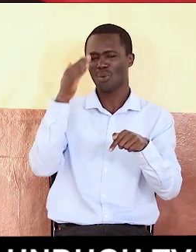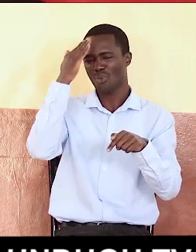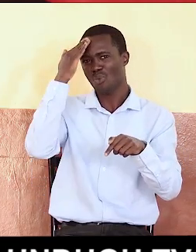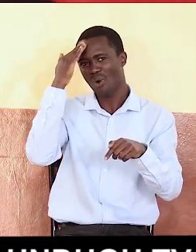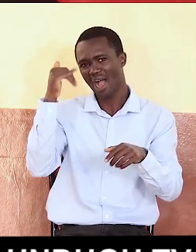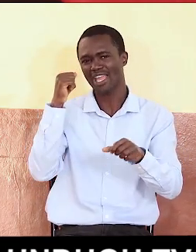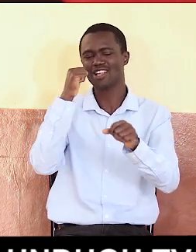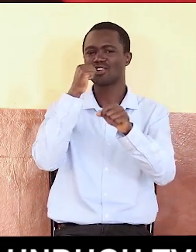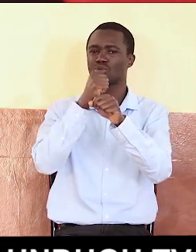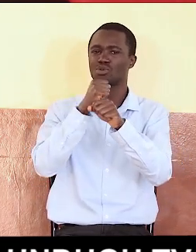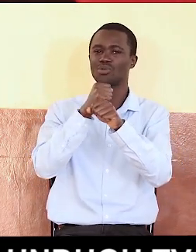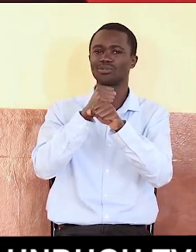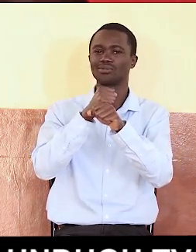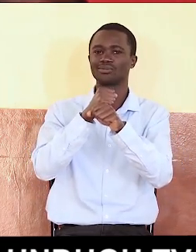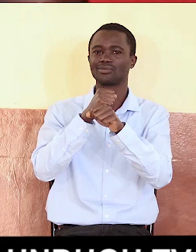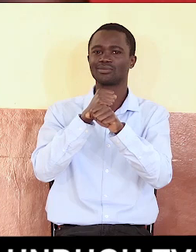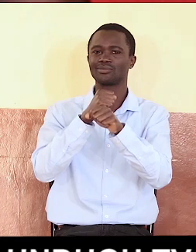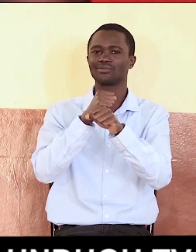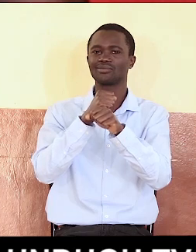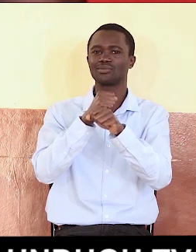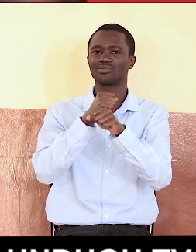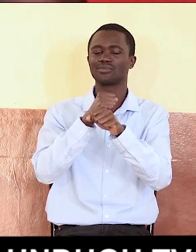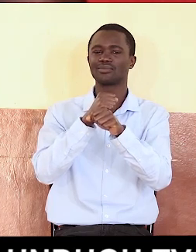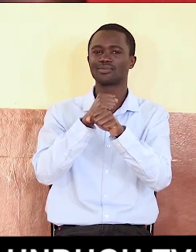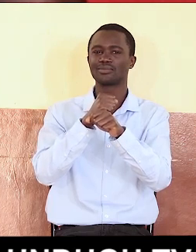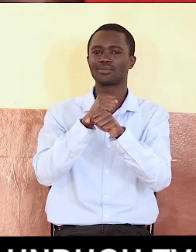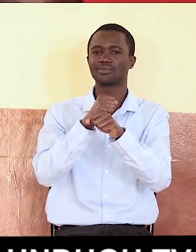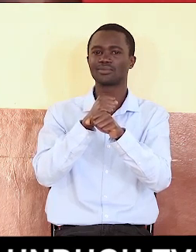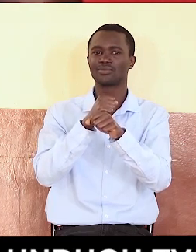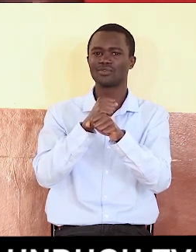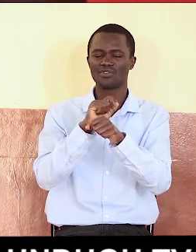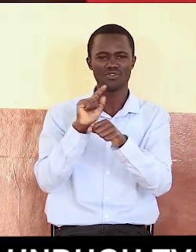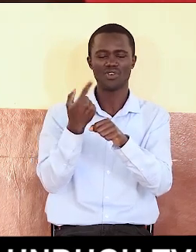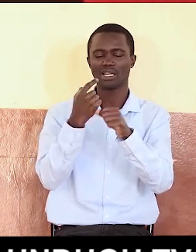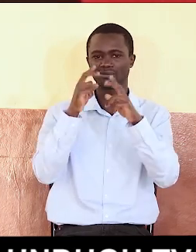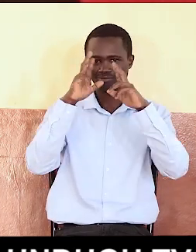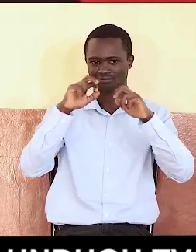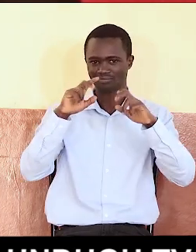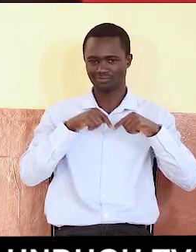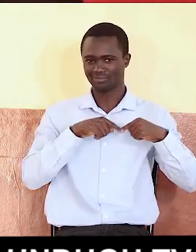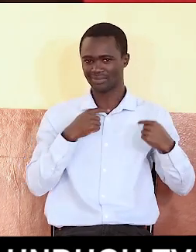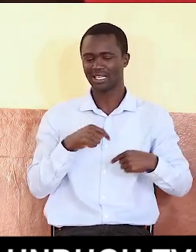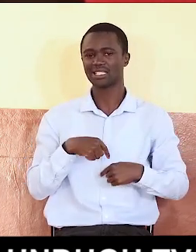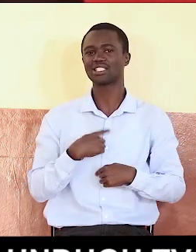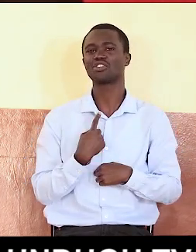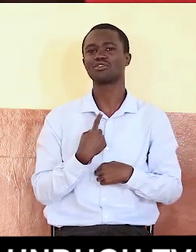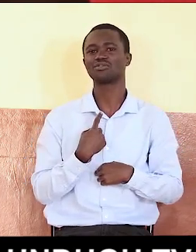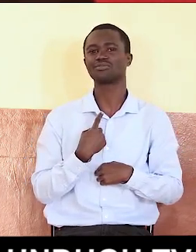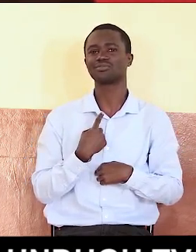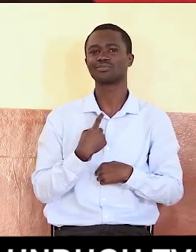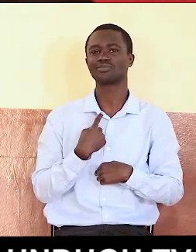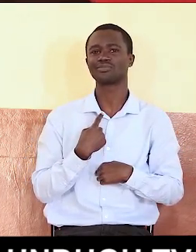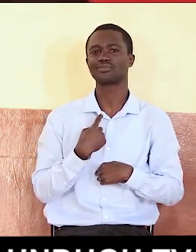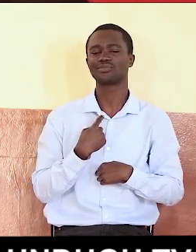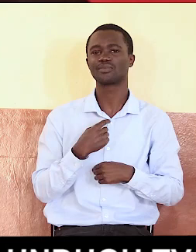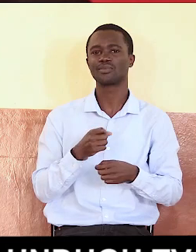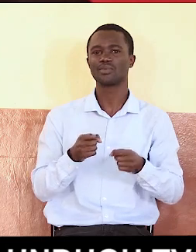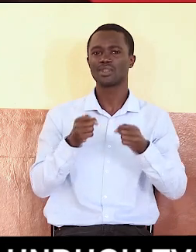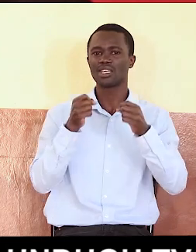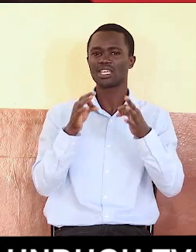kushinda ni kwanza kujichunguza mioyo yetu. Kama kwamba Roho